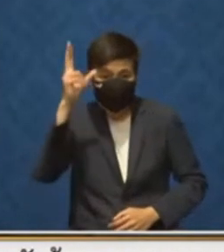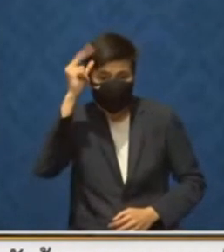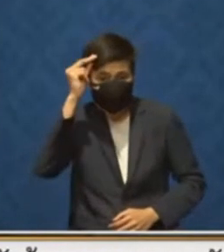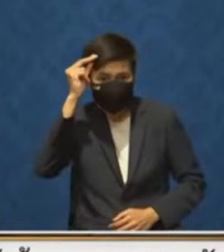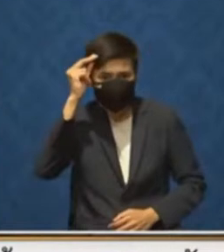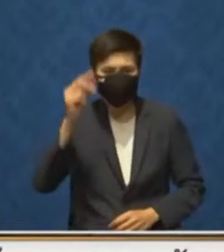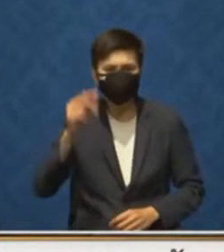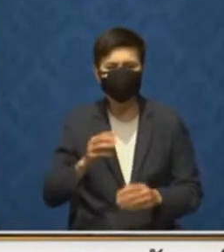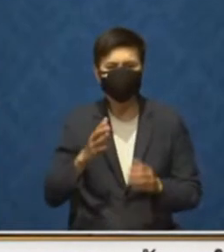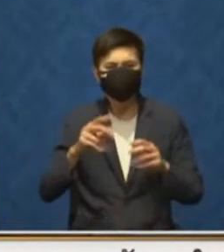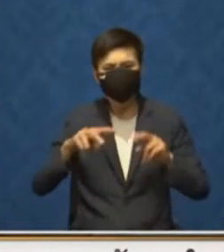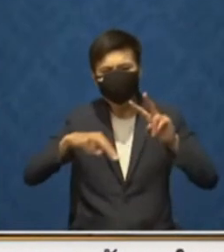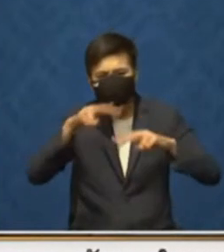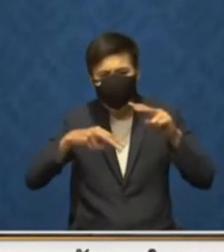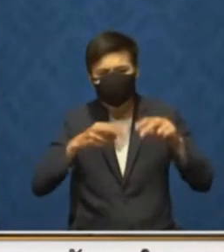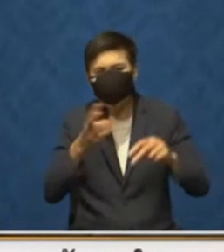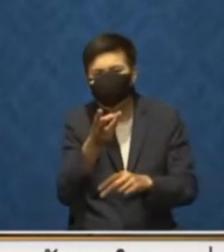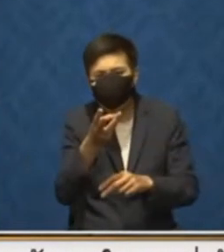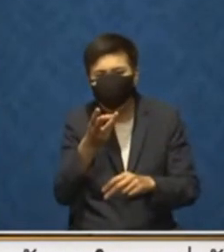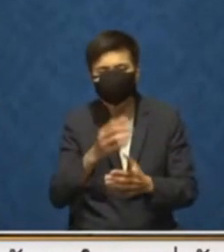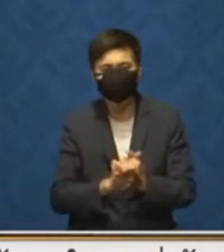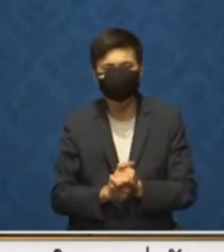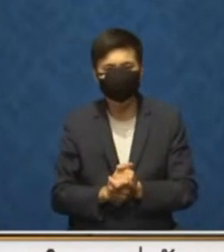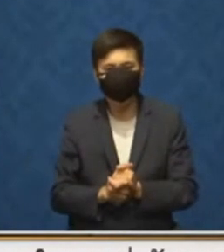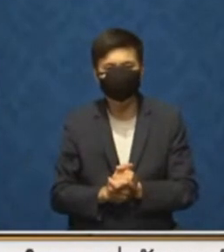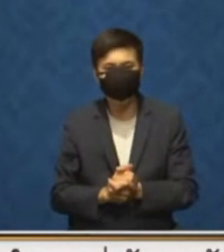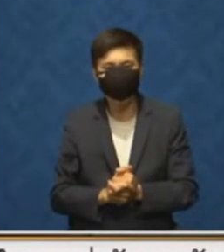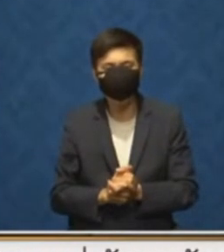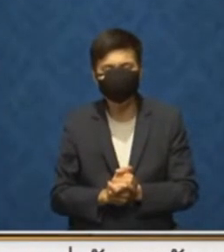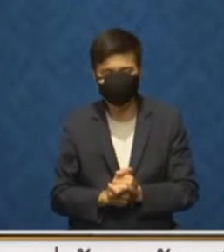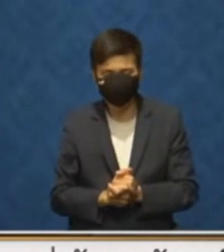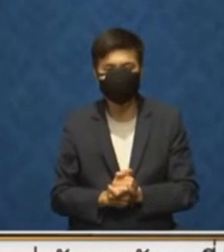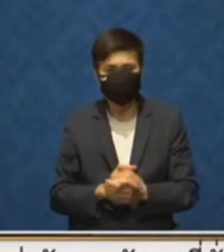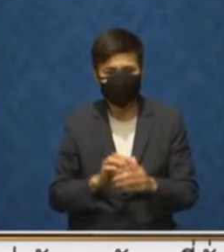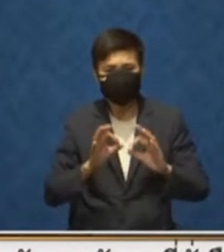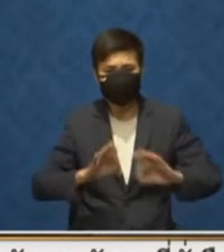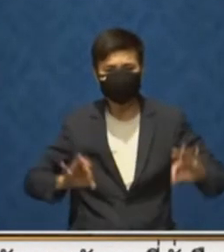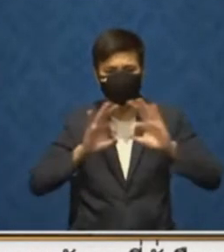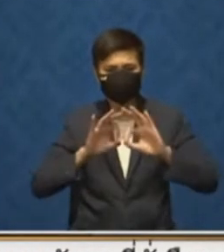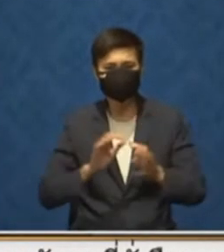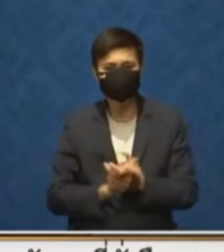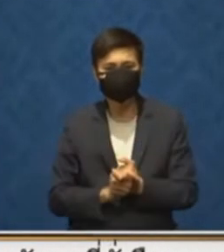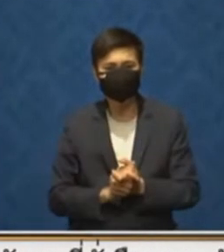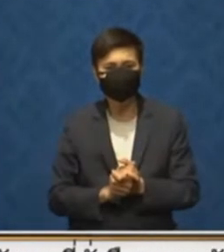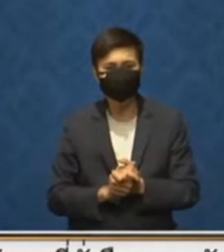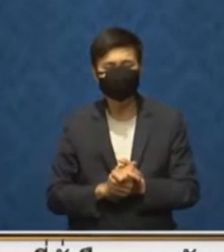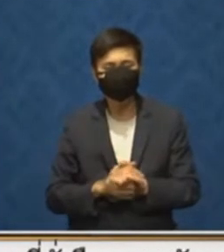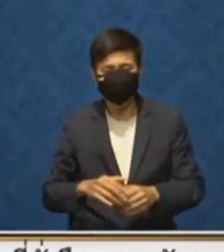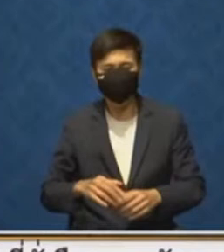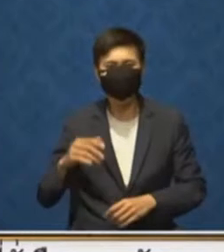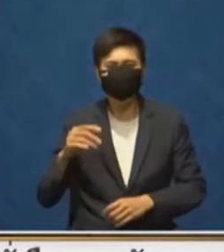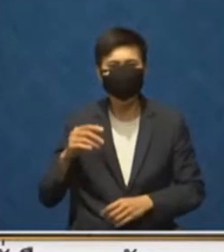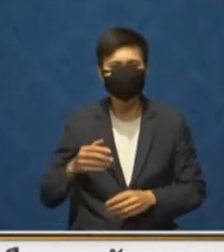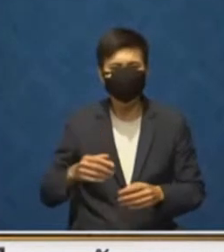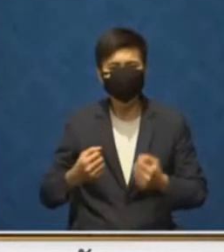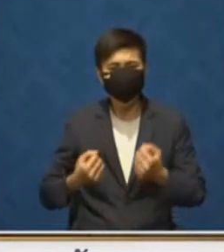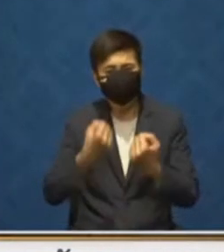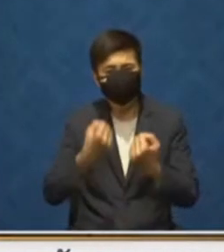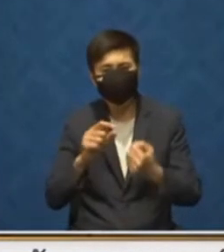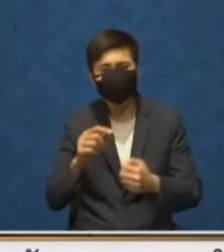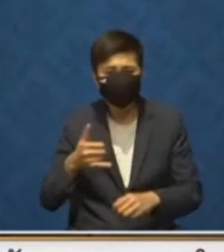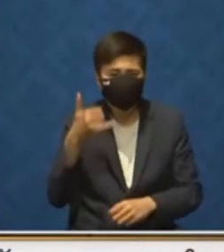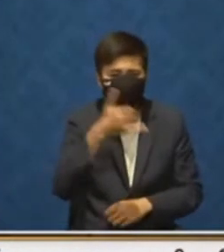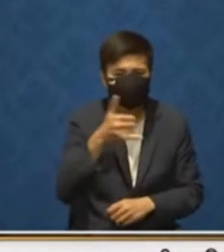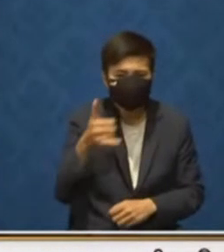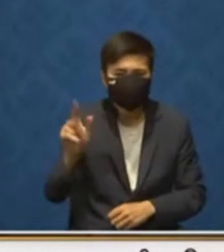คันมันจำเป็นอะไรขนาดนั้นนะครับก็ที่สำคัญจะไปจะมายังปิดถนนน้ำไปพี่น้องประชาชน